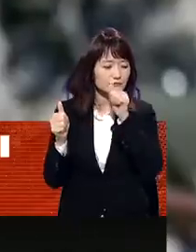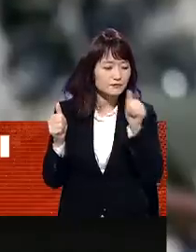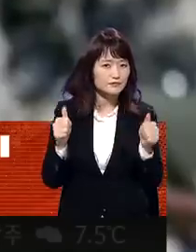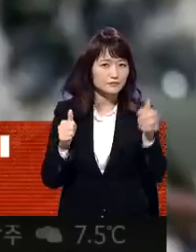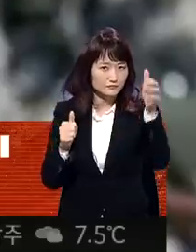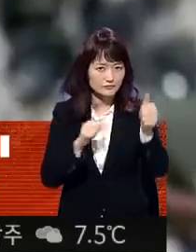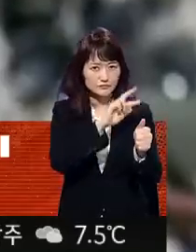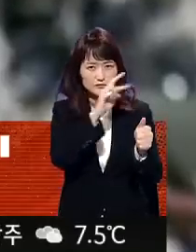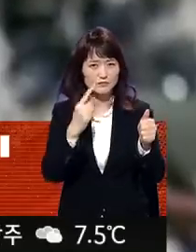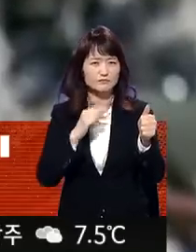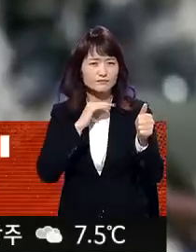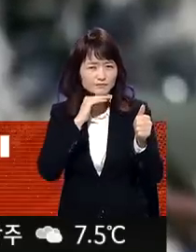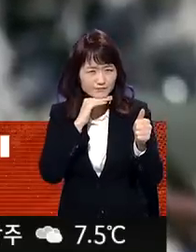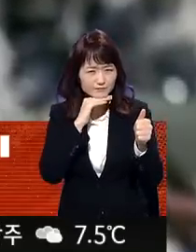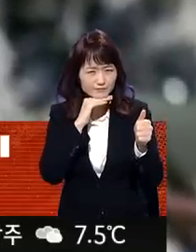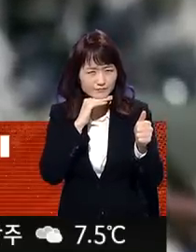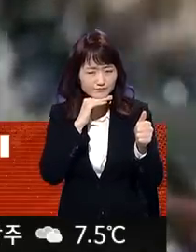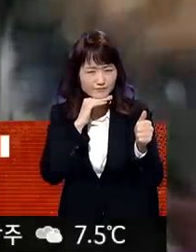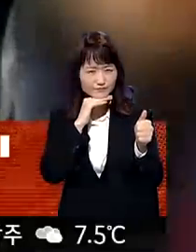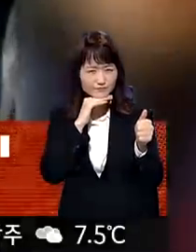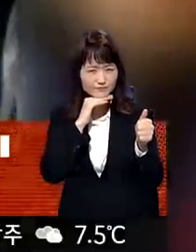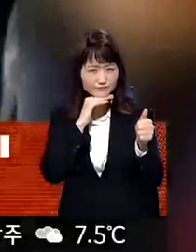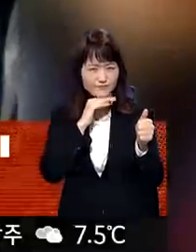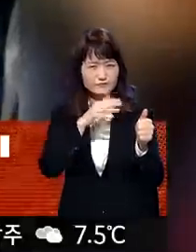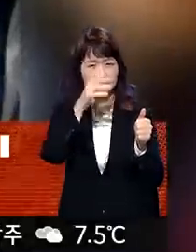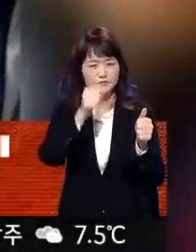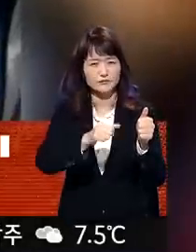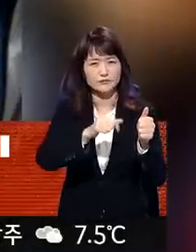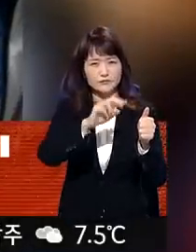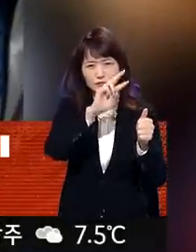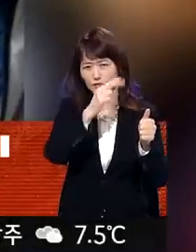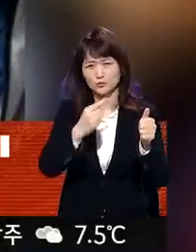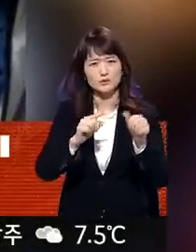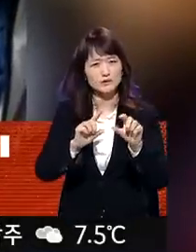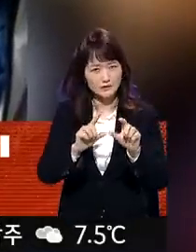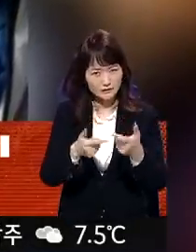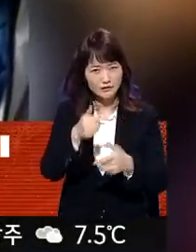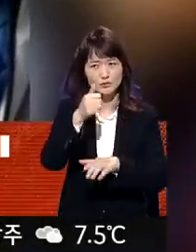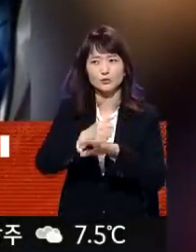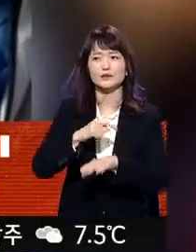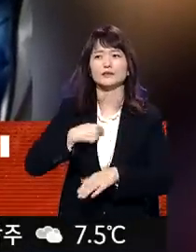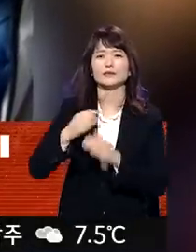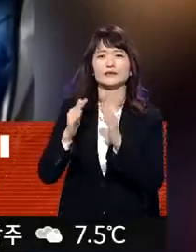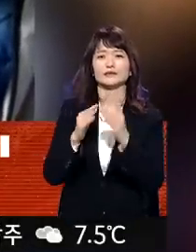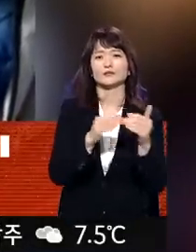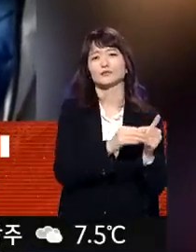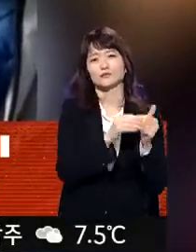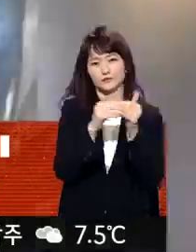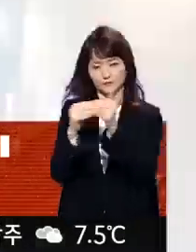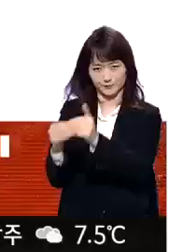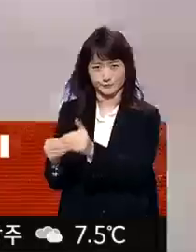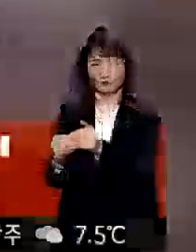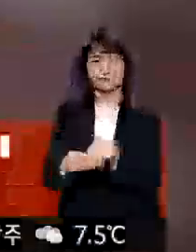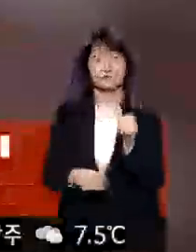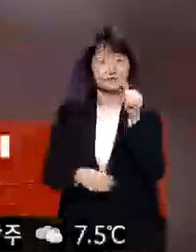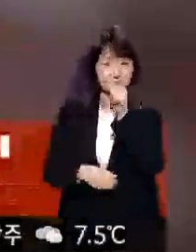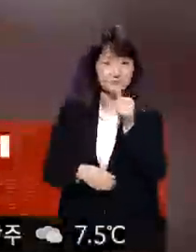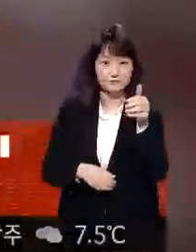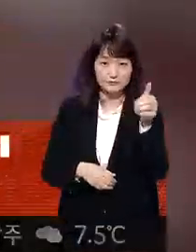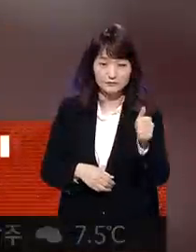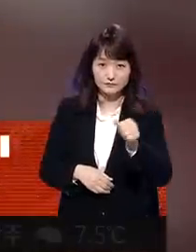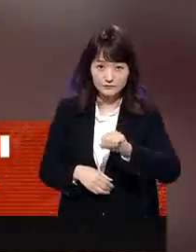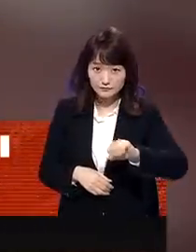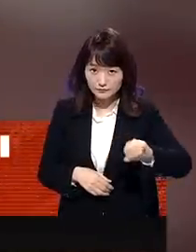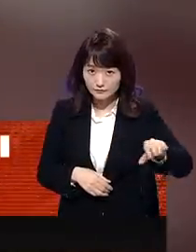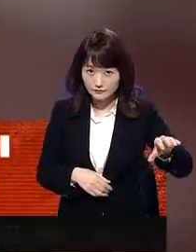주인이 돌아오기를 기다렸지만 끝끝내 주인은 돌아오지 않았고 결국 자신의 집으로 데리고 갔습니다. 아이고. 고양이는 주인을